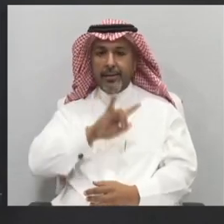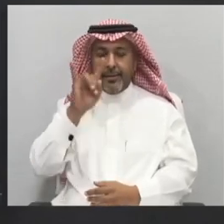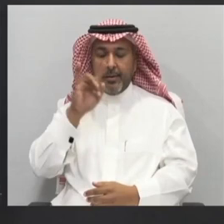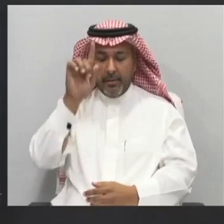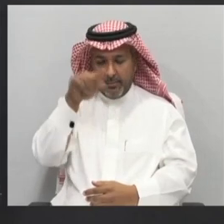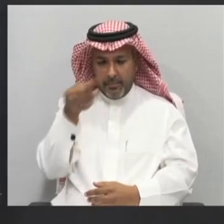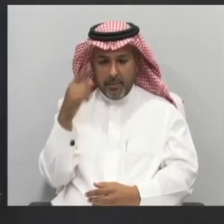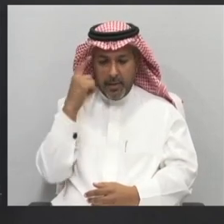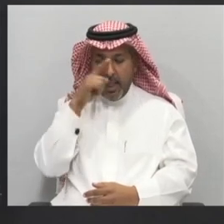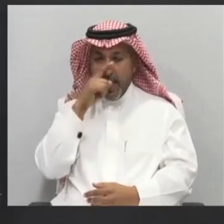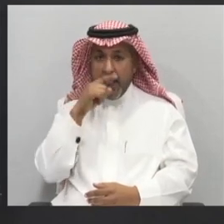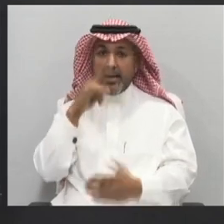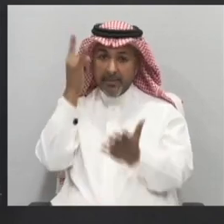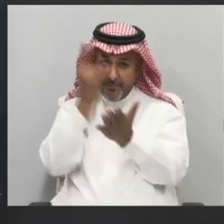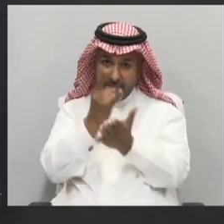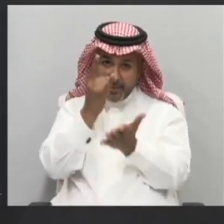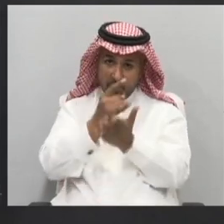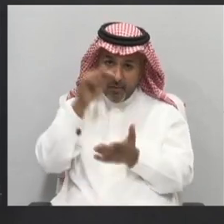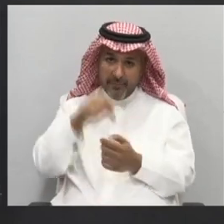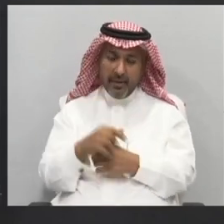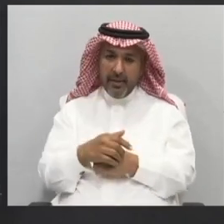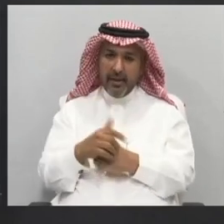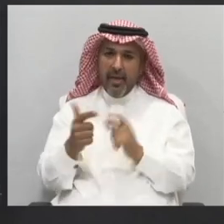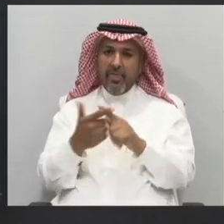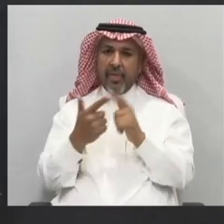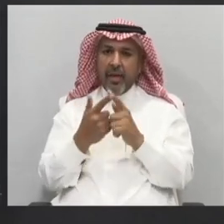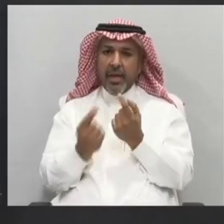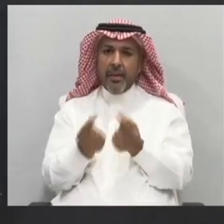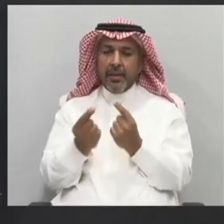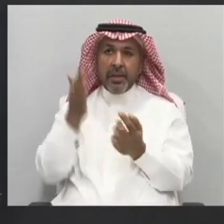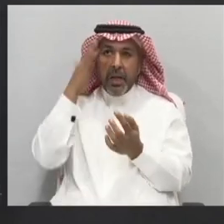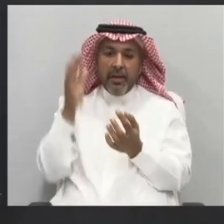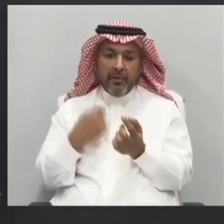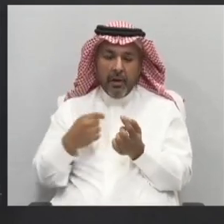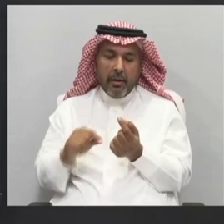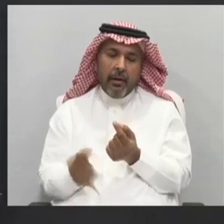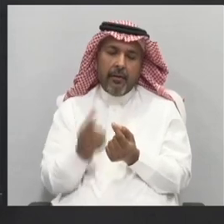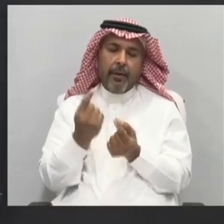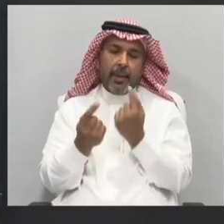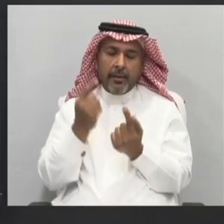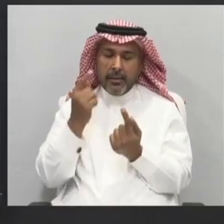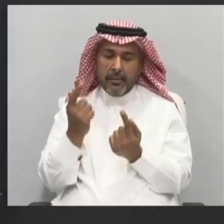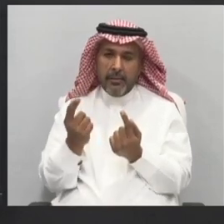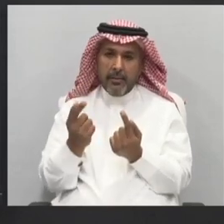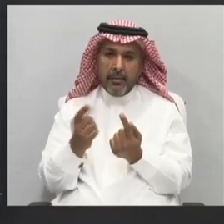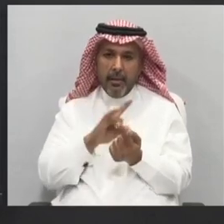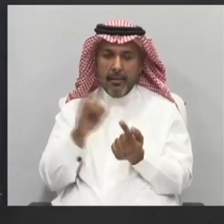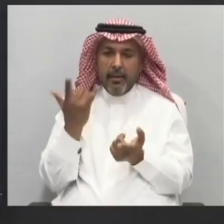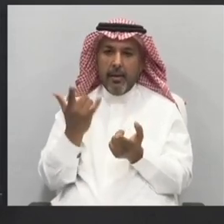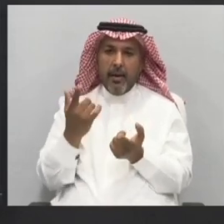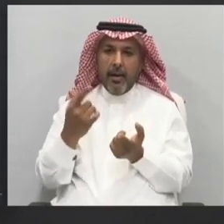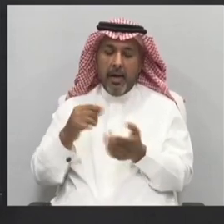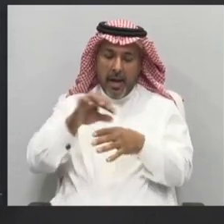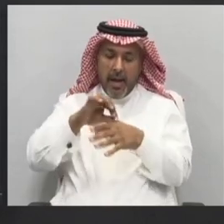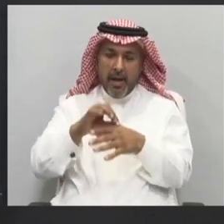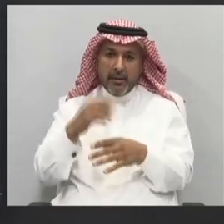ممتنع كما ذكرنا الثاني ام هم خلقوا انفسهم امهم الخالقون وهذا ممتنع كذلك وهذا ممتنع